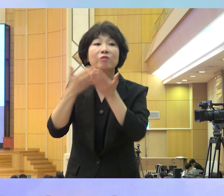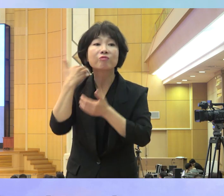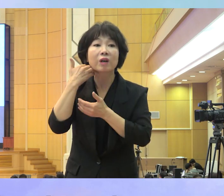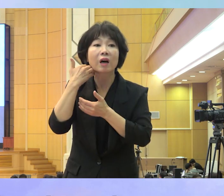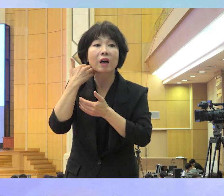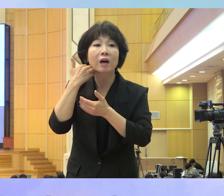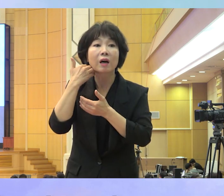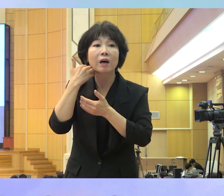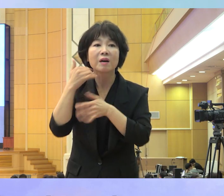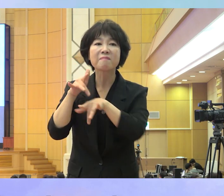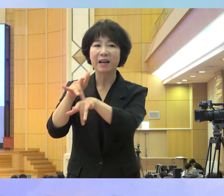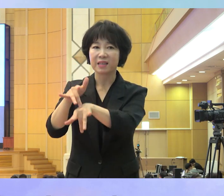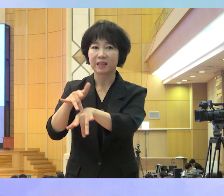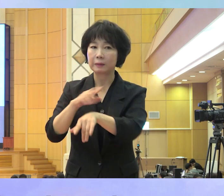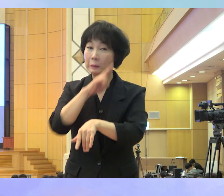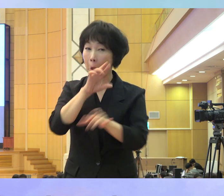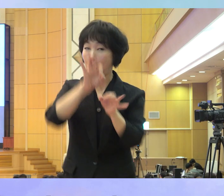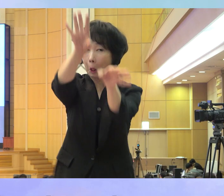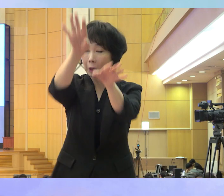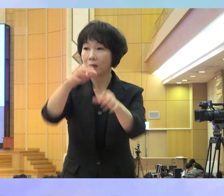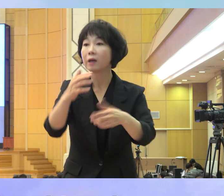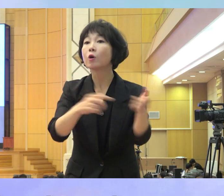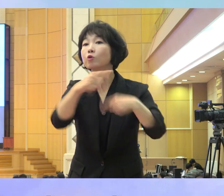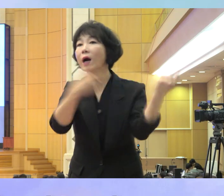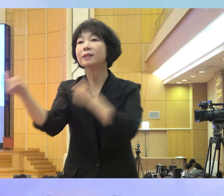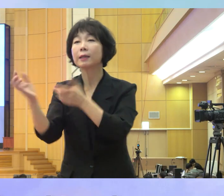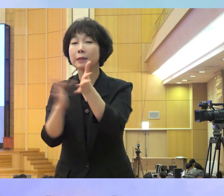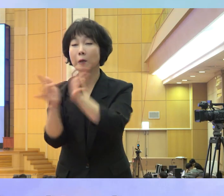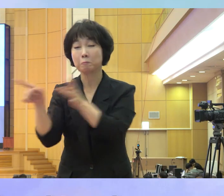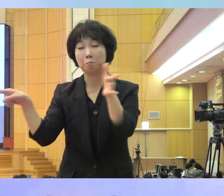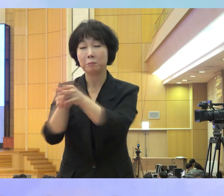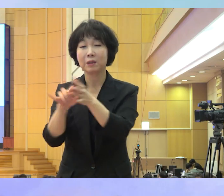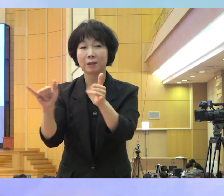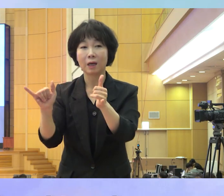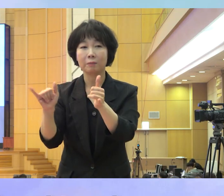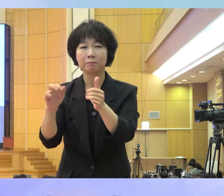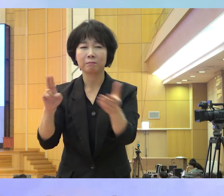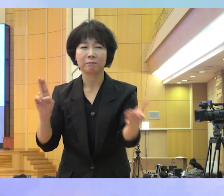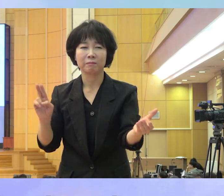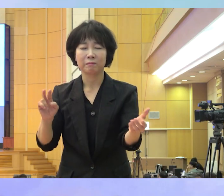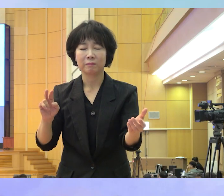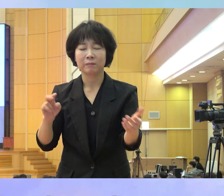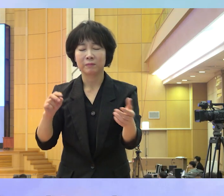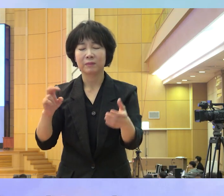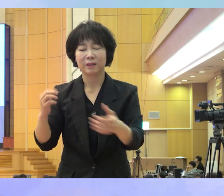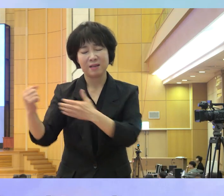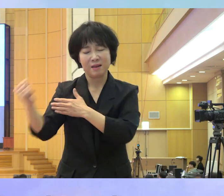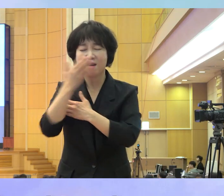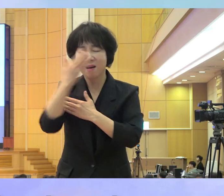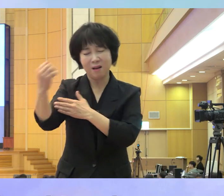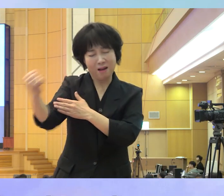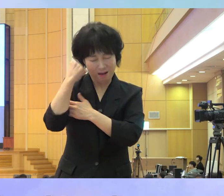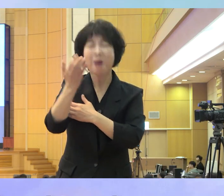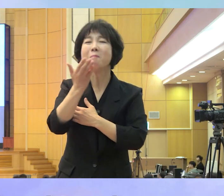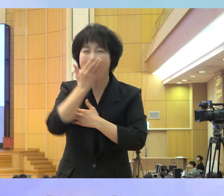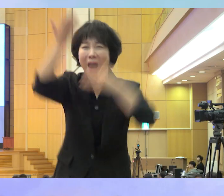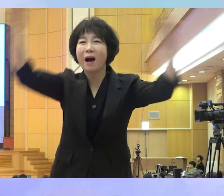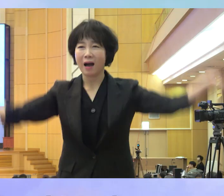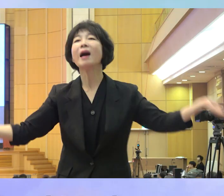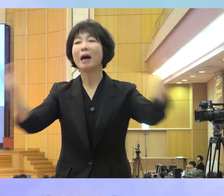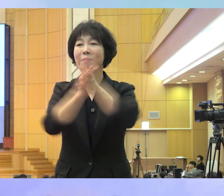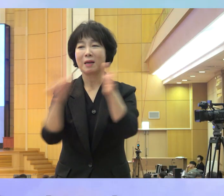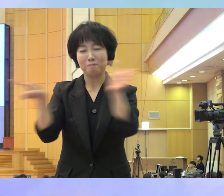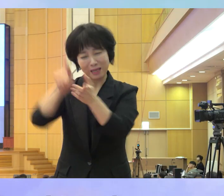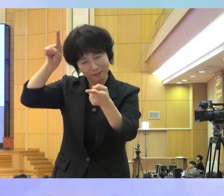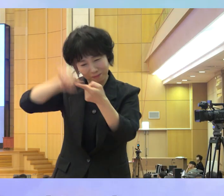따라합시다. 믿는 자에게 능치 못함이 없느니라. 믿는 자에게